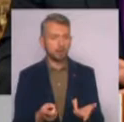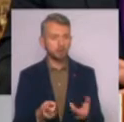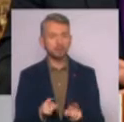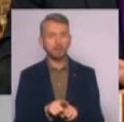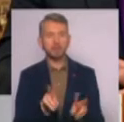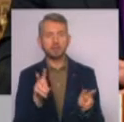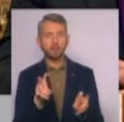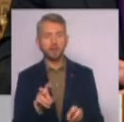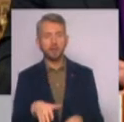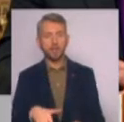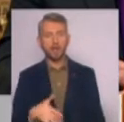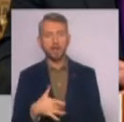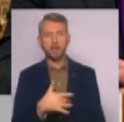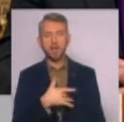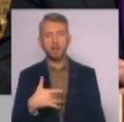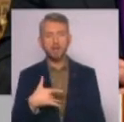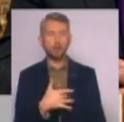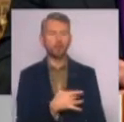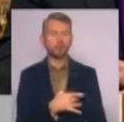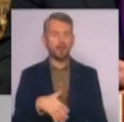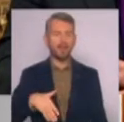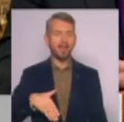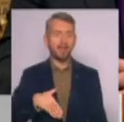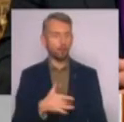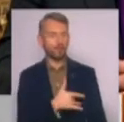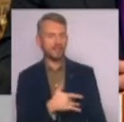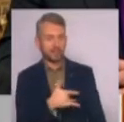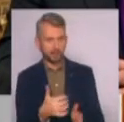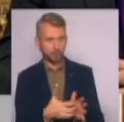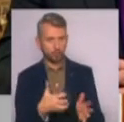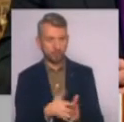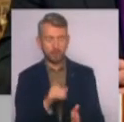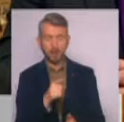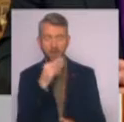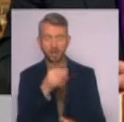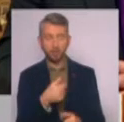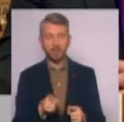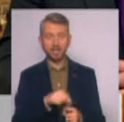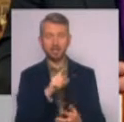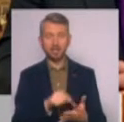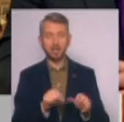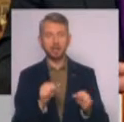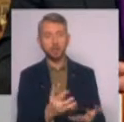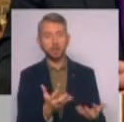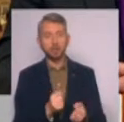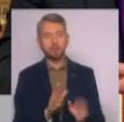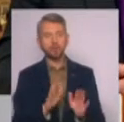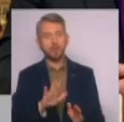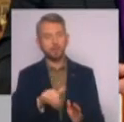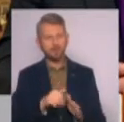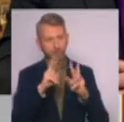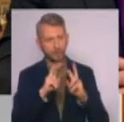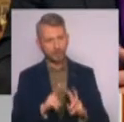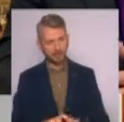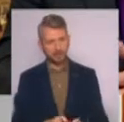називаємо легенево-серцева недостатність. Але відповіді на ці питання можна отримати лише після